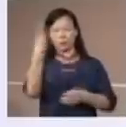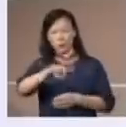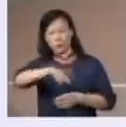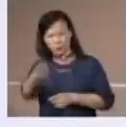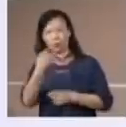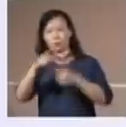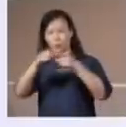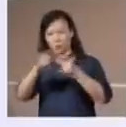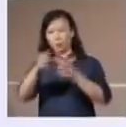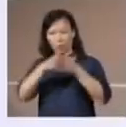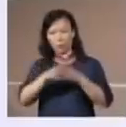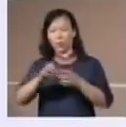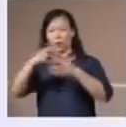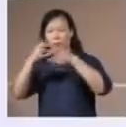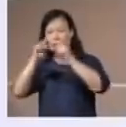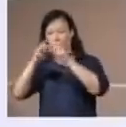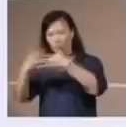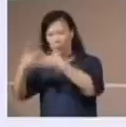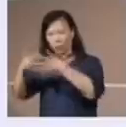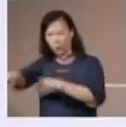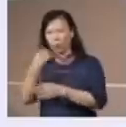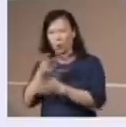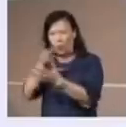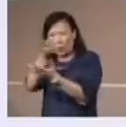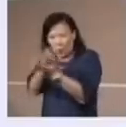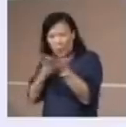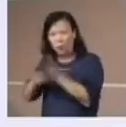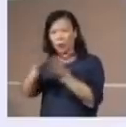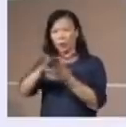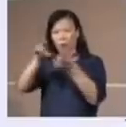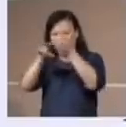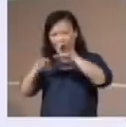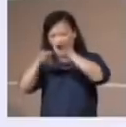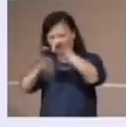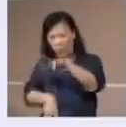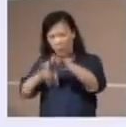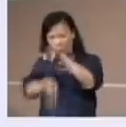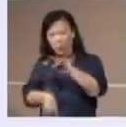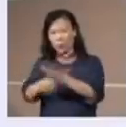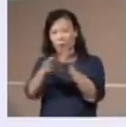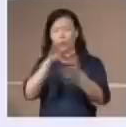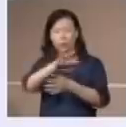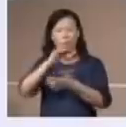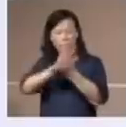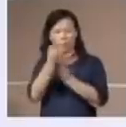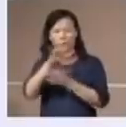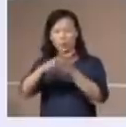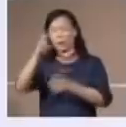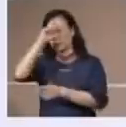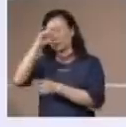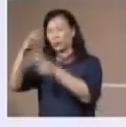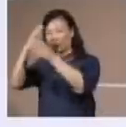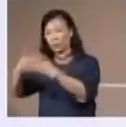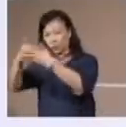是日本。啊，中国咧，中国伊讲飞弹要敢哦，要敢拍台湾，国际上修理咱。咱嘛希望和中